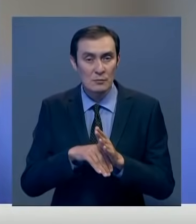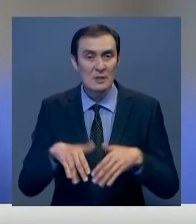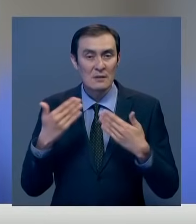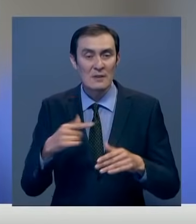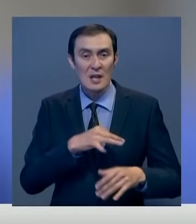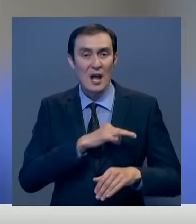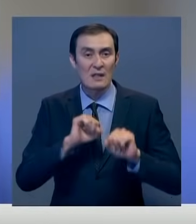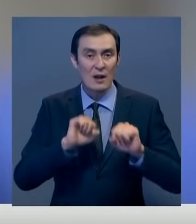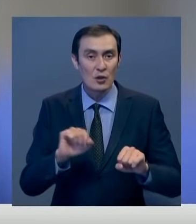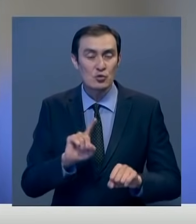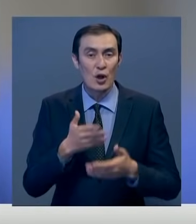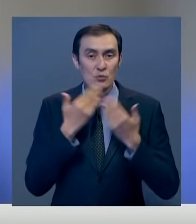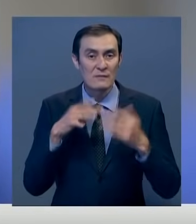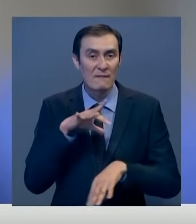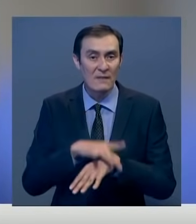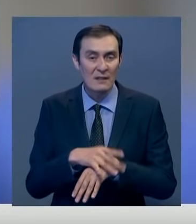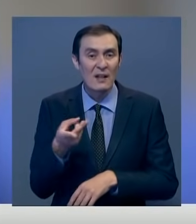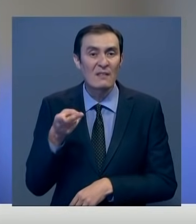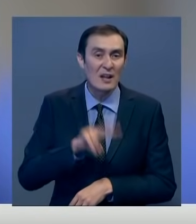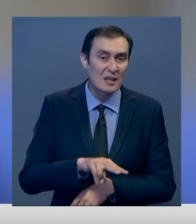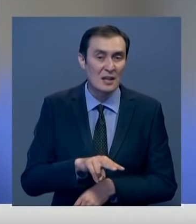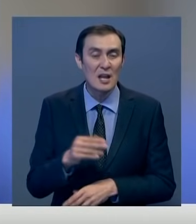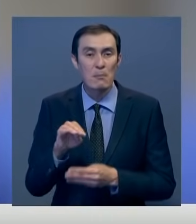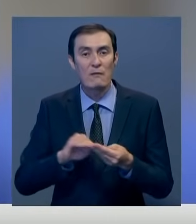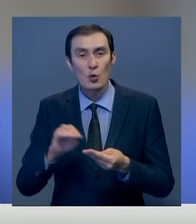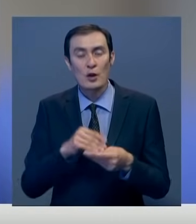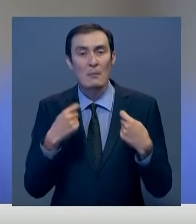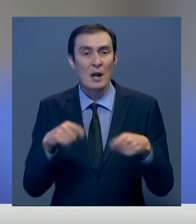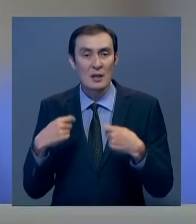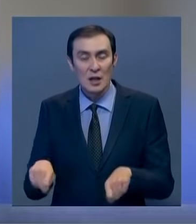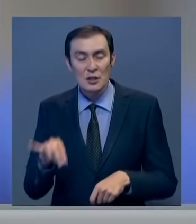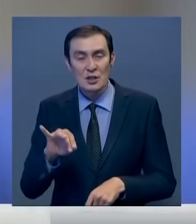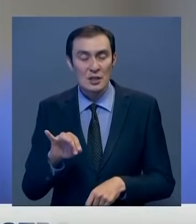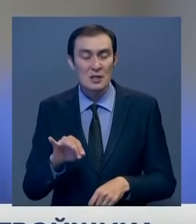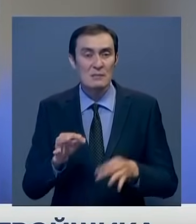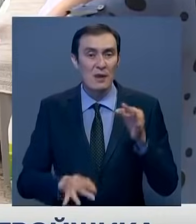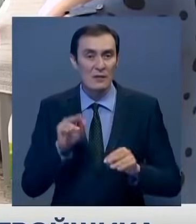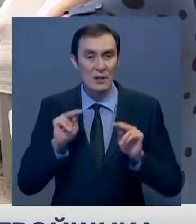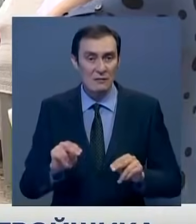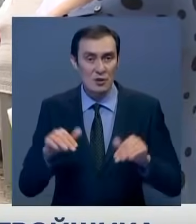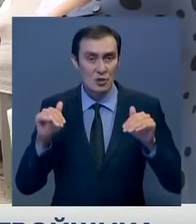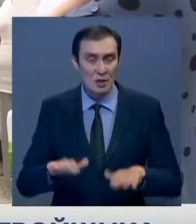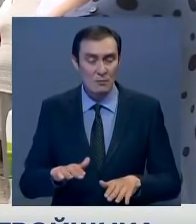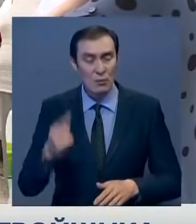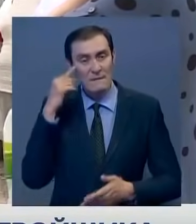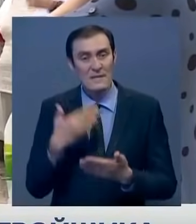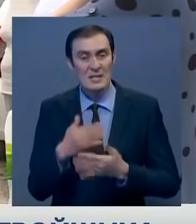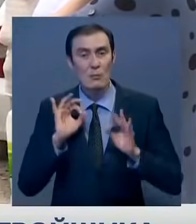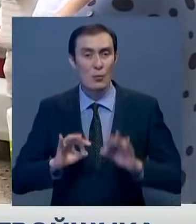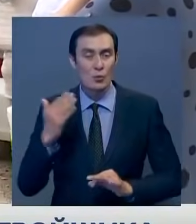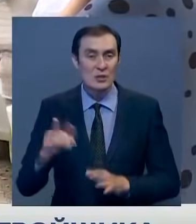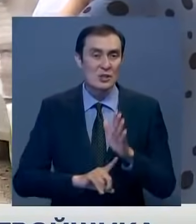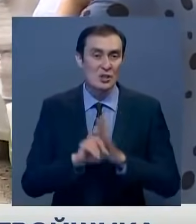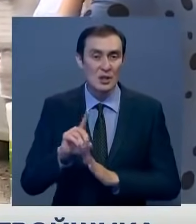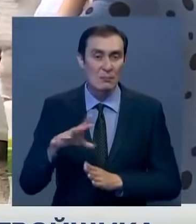защиты доказательства отсутствия фактов двойных либо повторных продаж и принять справедливое решение. По версии прокурора, Котляров